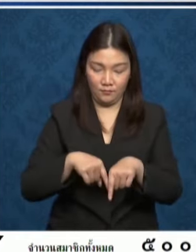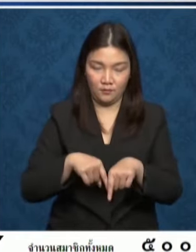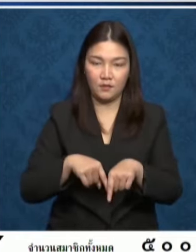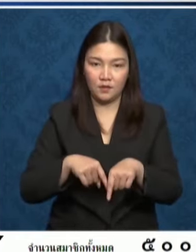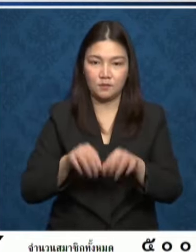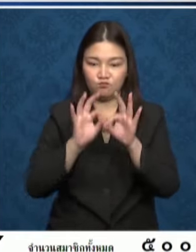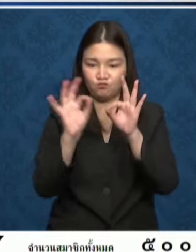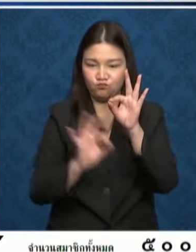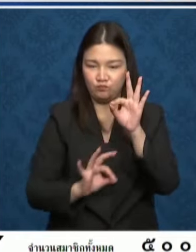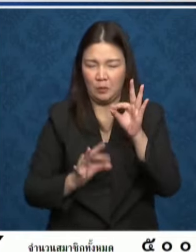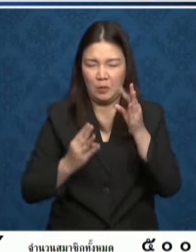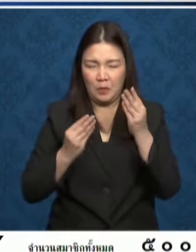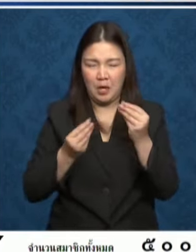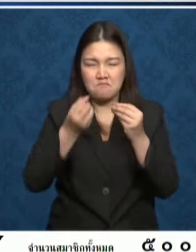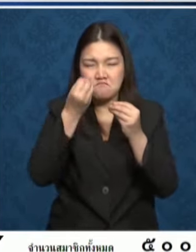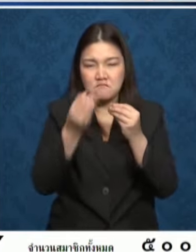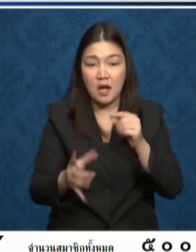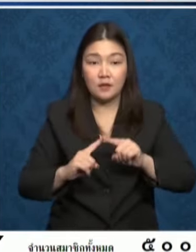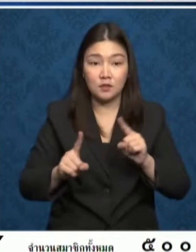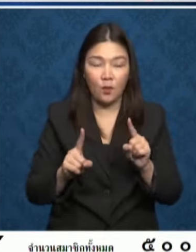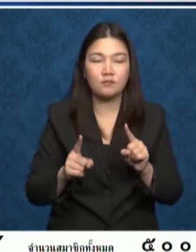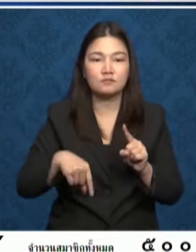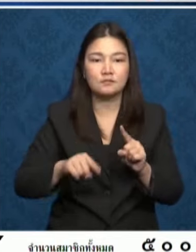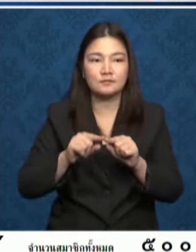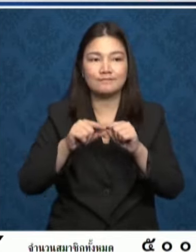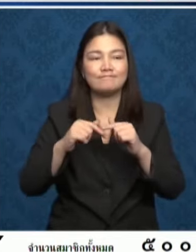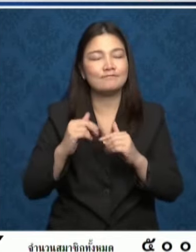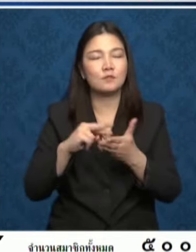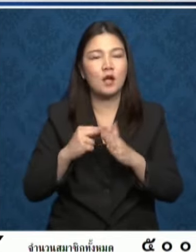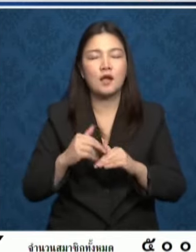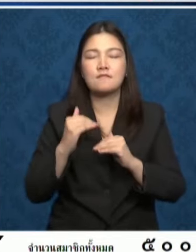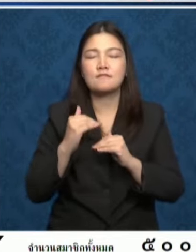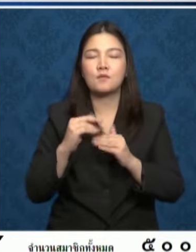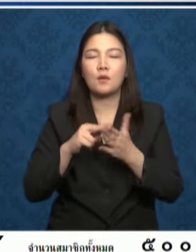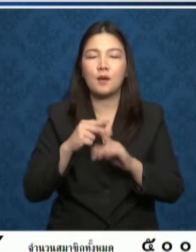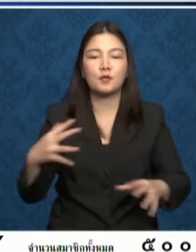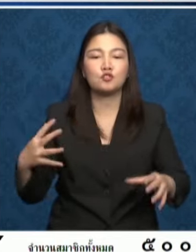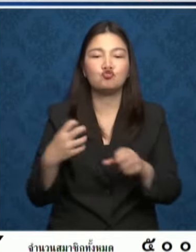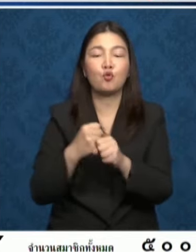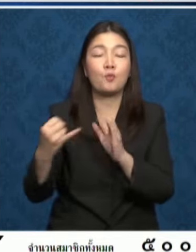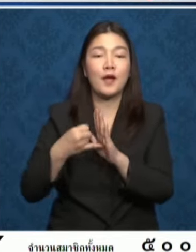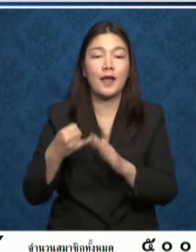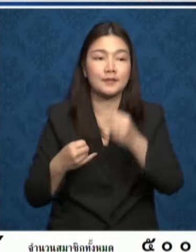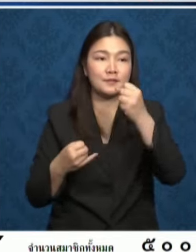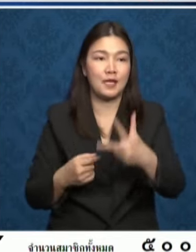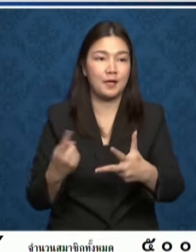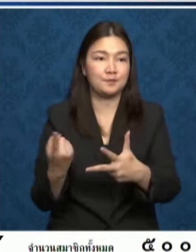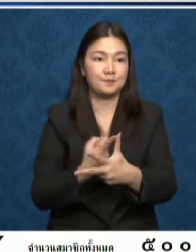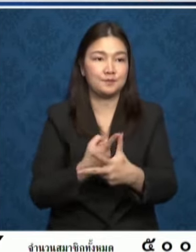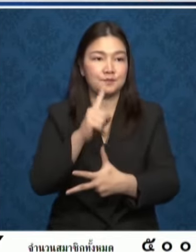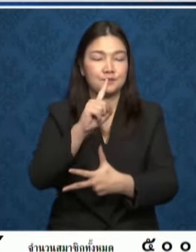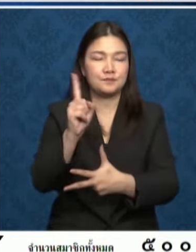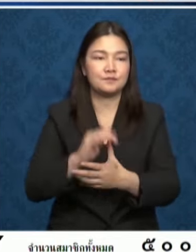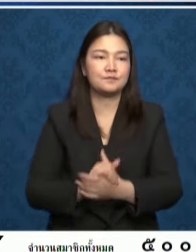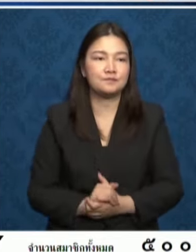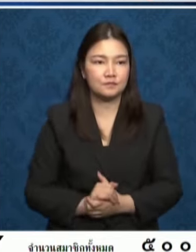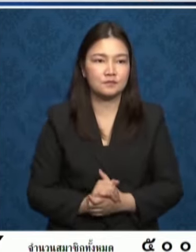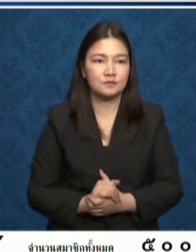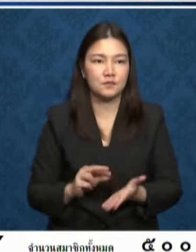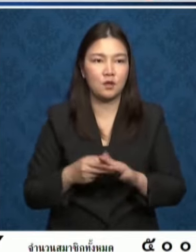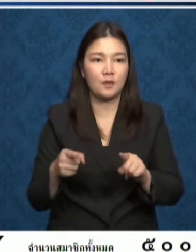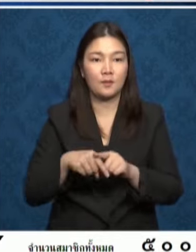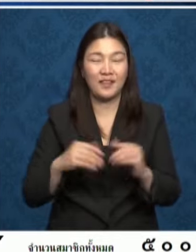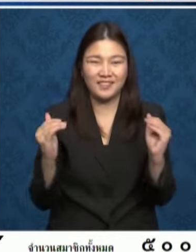เยอะแต่ผมขอให้พกว้างๆอยู่ 3ประการประการที่ 1ก็คือการกำหนดให้คุ้มครองสิทธิ์เป็น